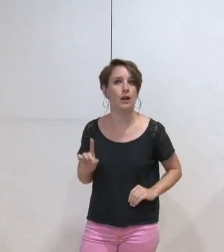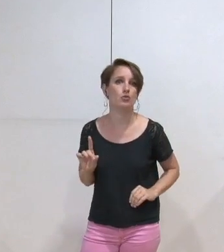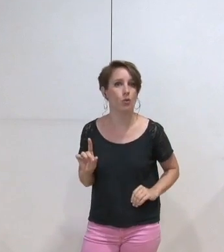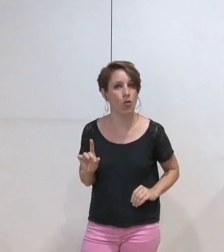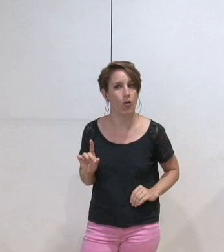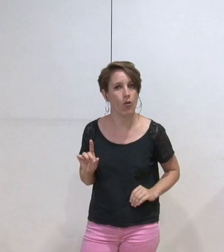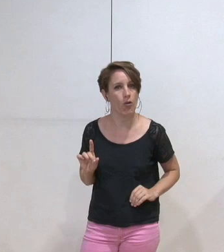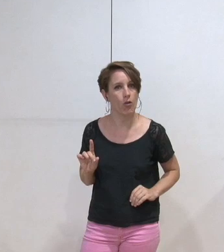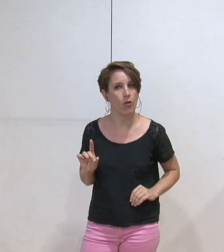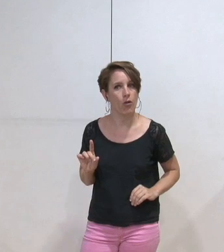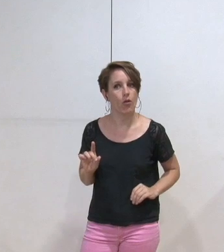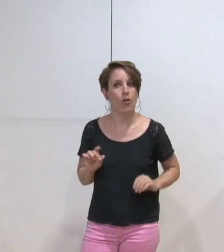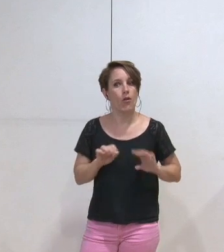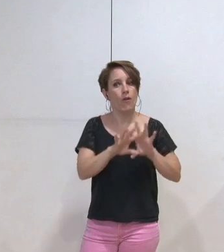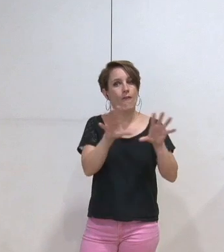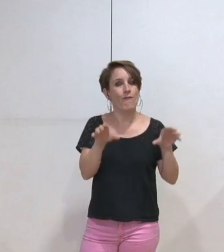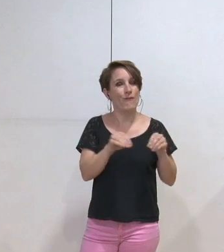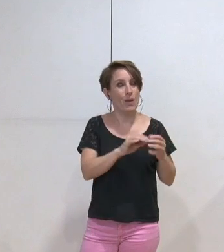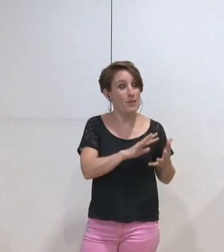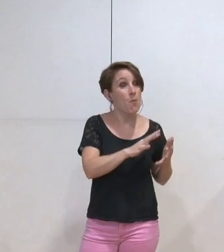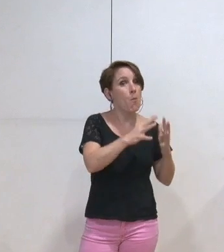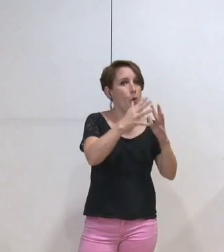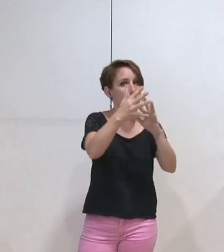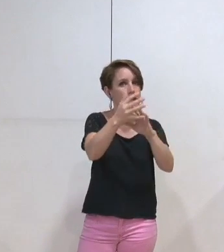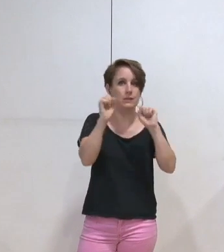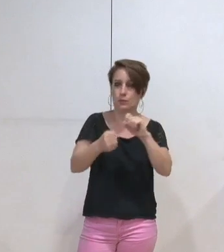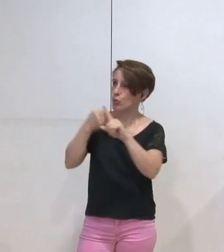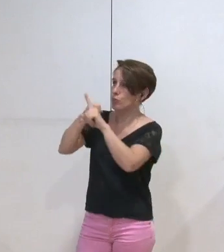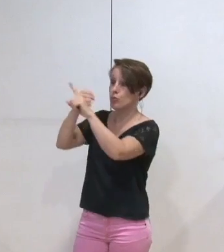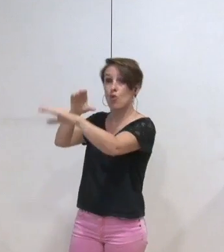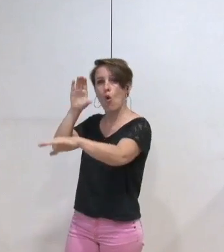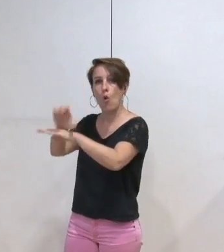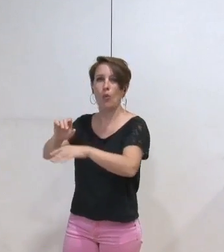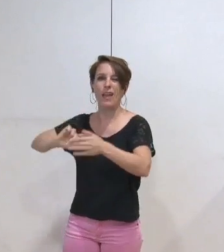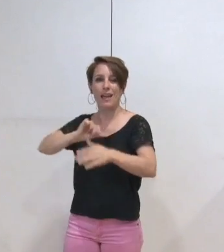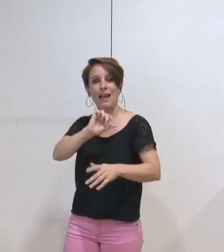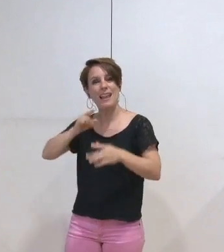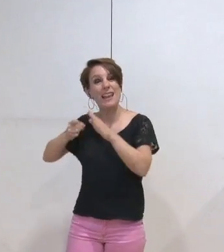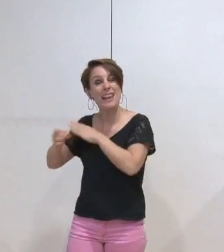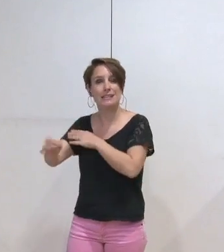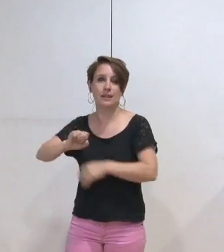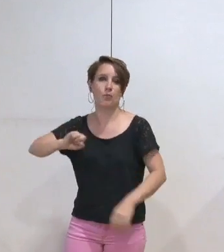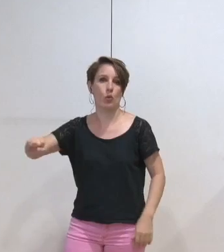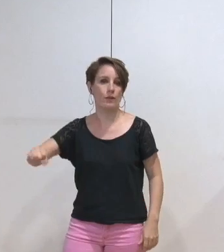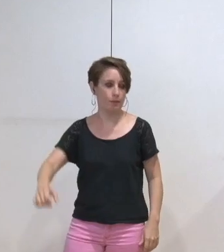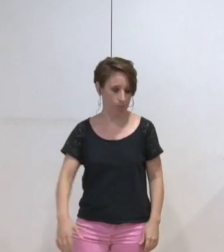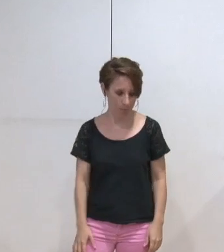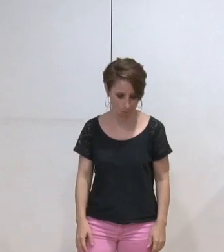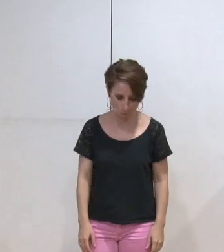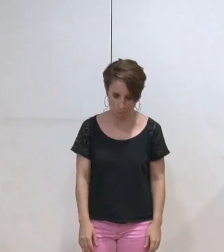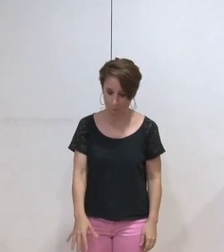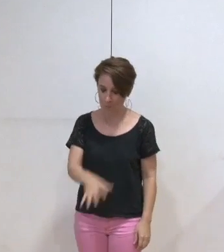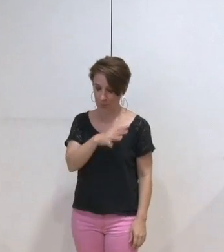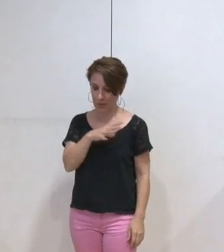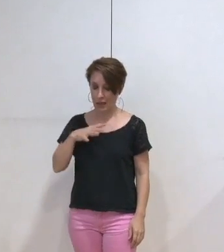finalement de la famille progressiste au sens large du terme à se mobiliser contre les discours d'extrême droite madame dornano vous avez pu constater que je